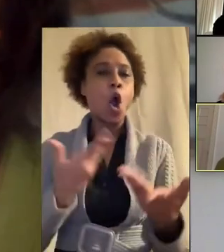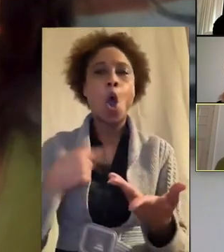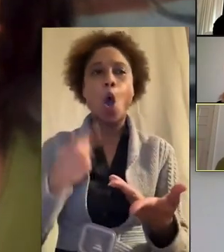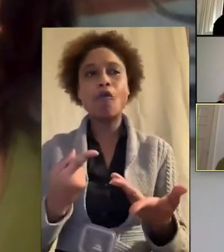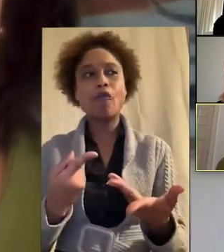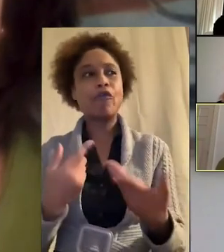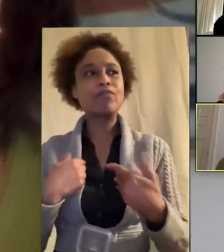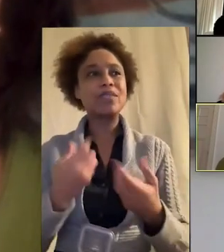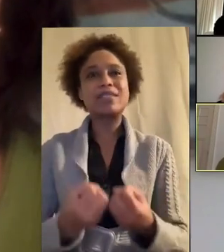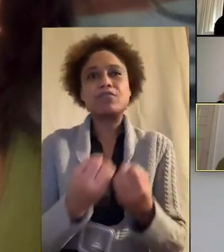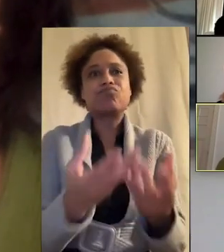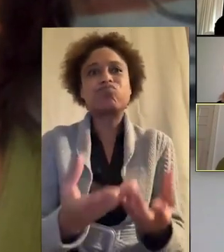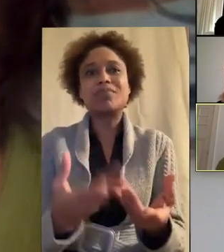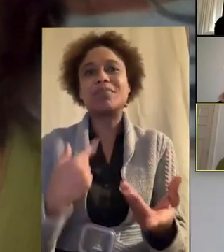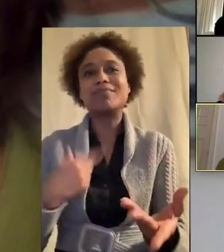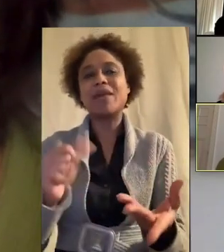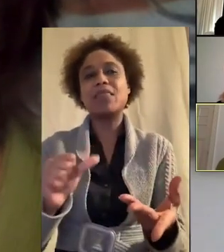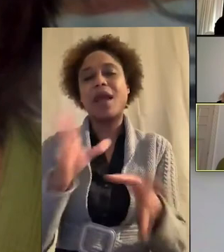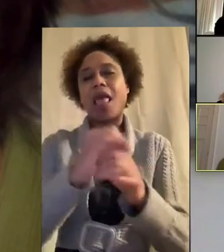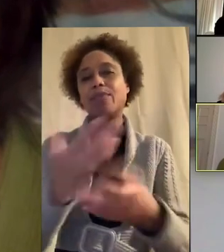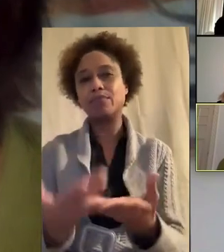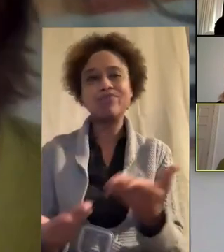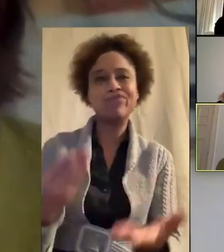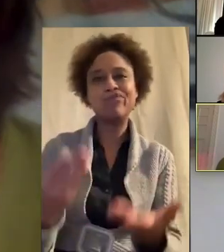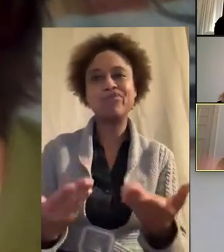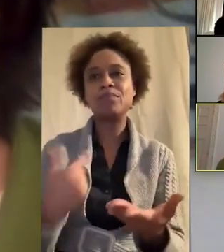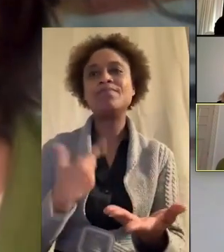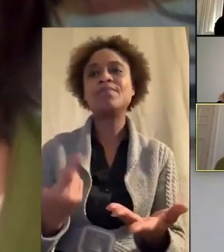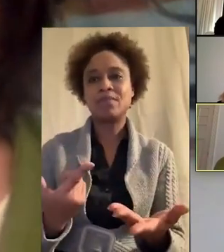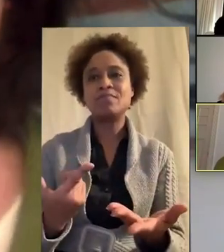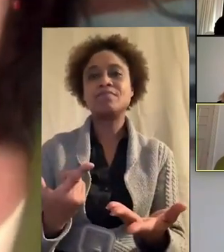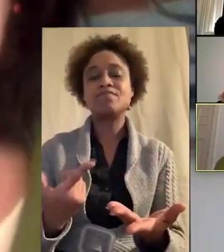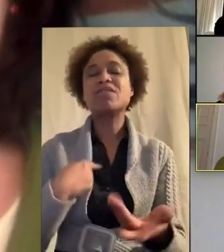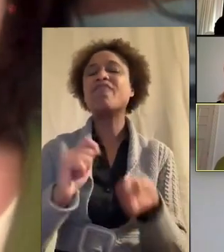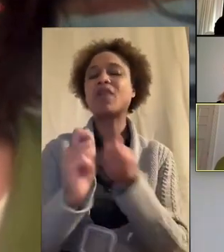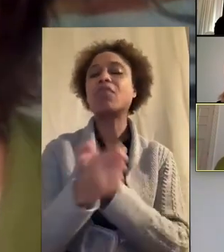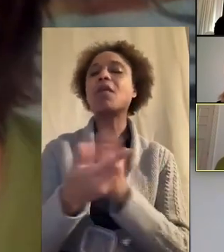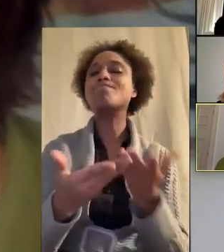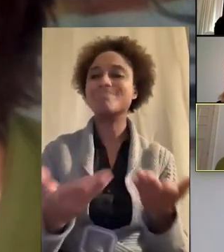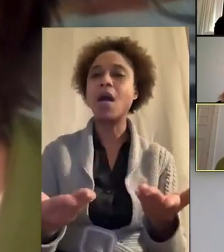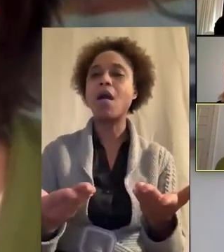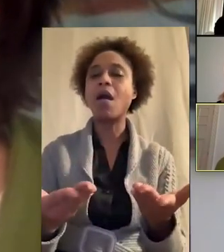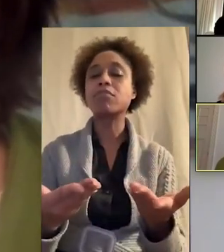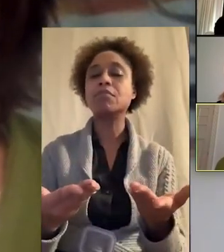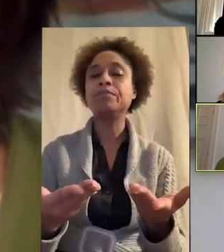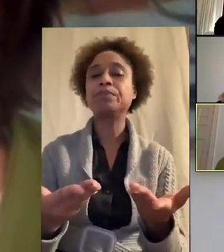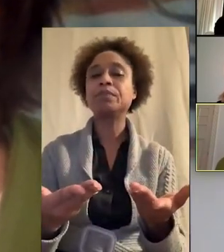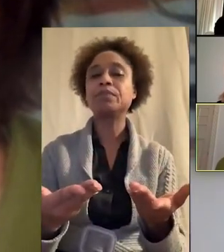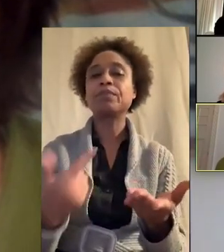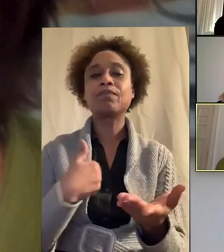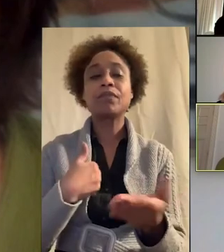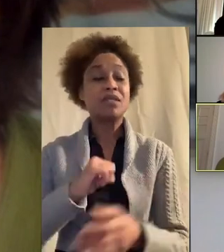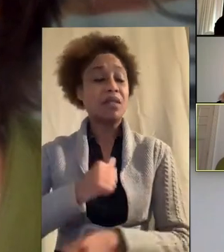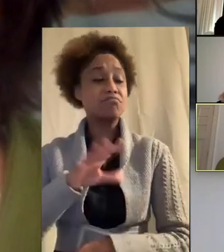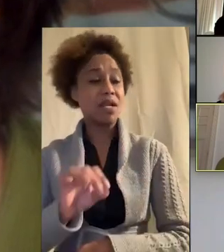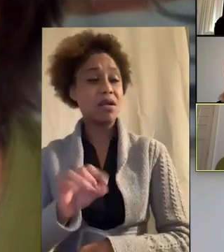die goed door te lichten en daar de heldere eisen die er gesteld kunnen worden aan